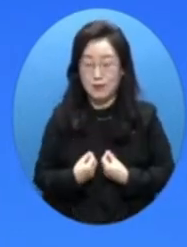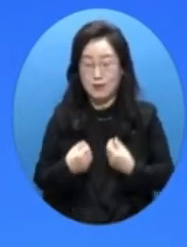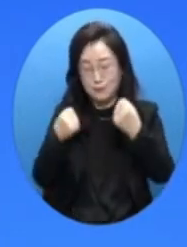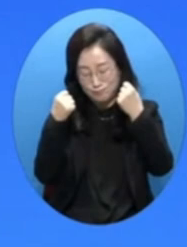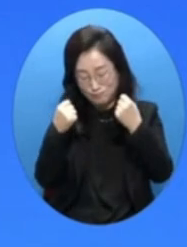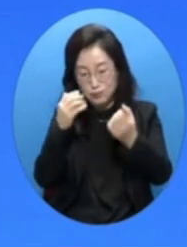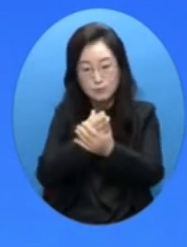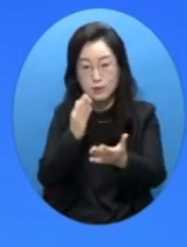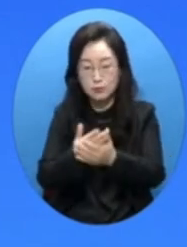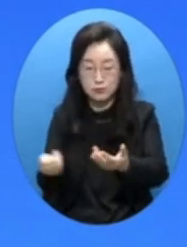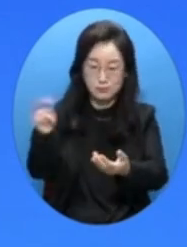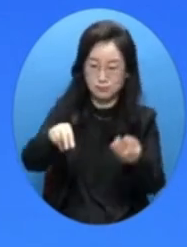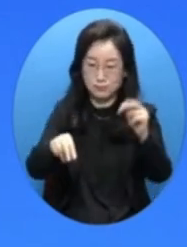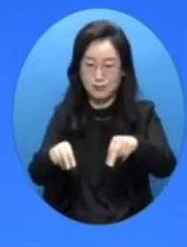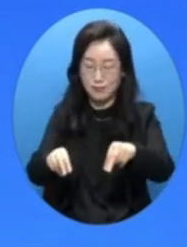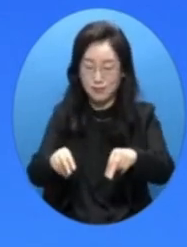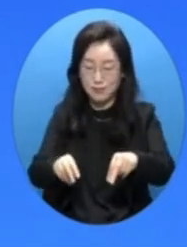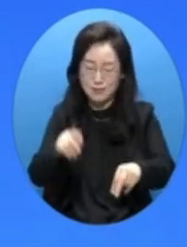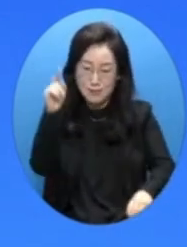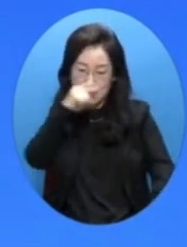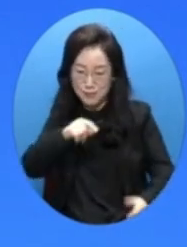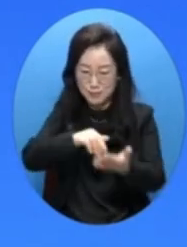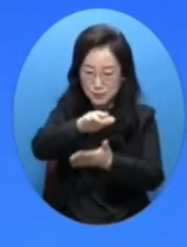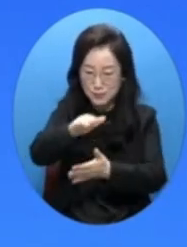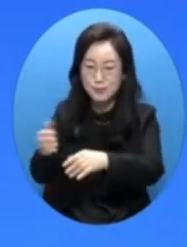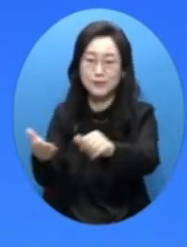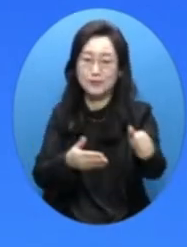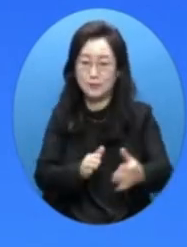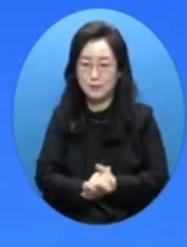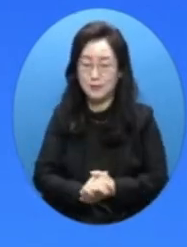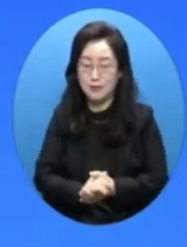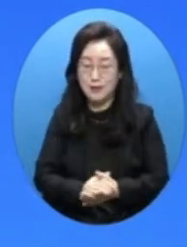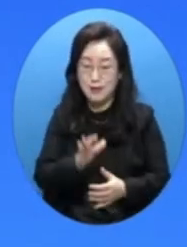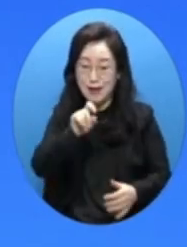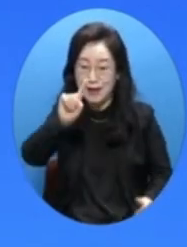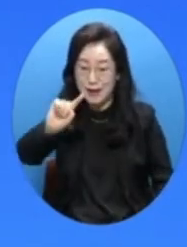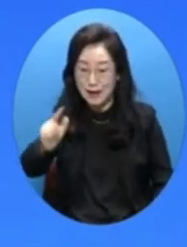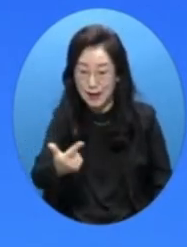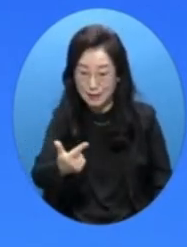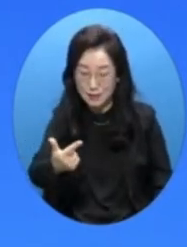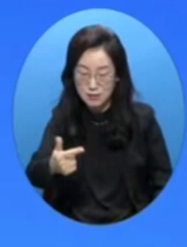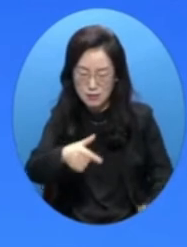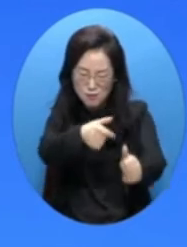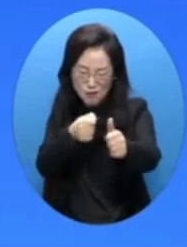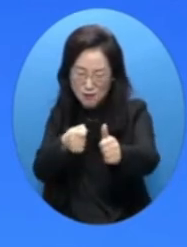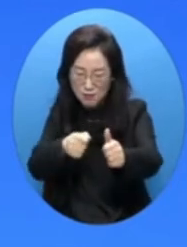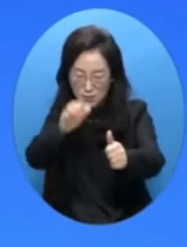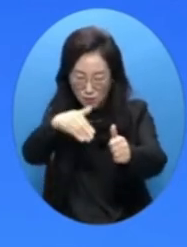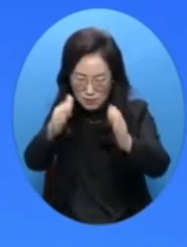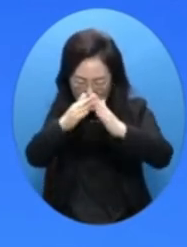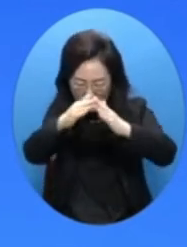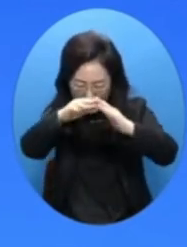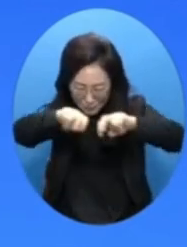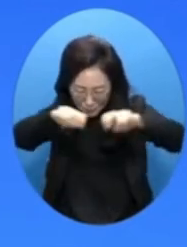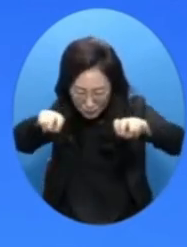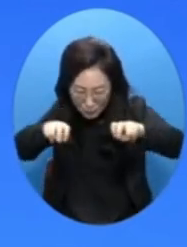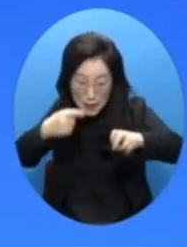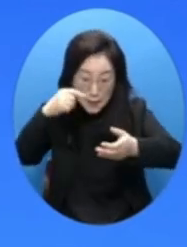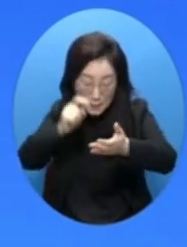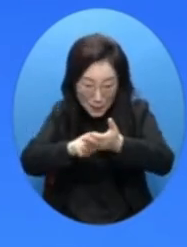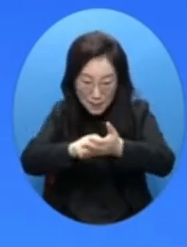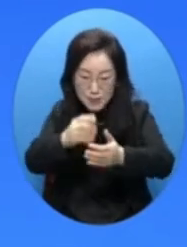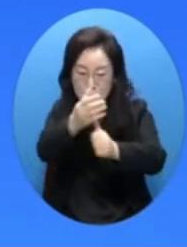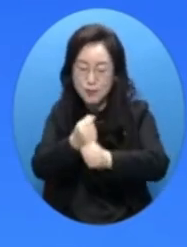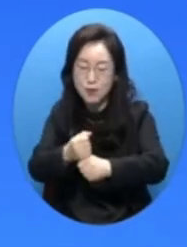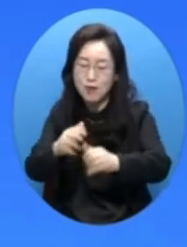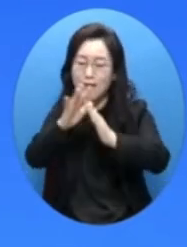일어나야 합니다 아가를 제거해야 됩니다 결국 저들은 아간의 잡아서 숨긴 모든 물건을 찾아내고 아간의 가족들을 끌고